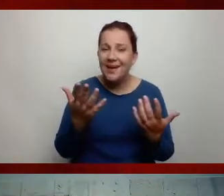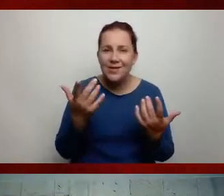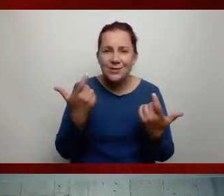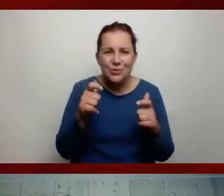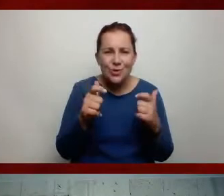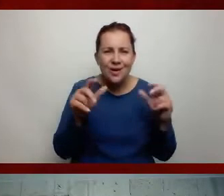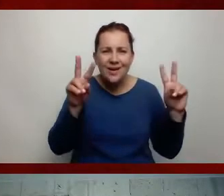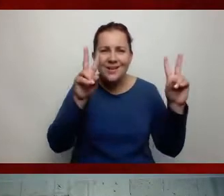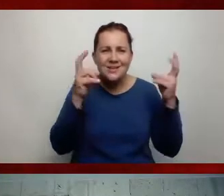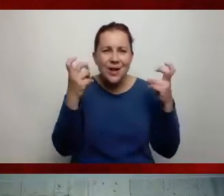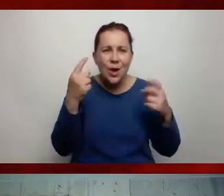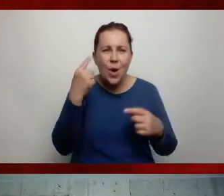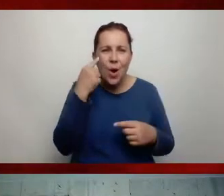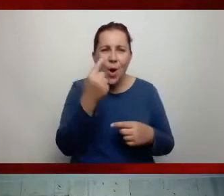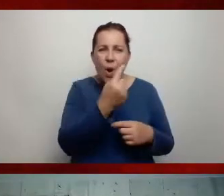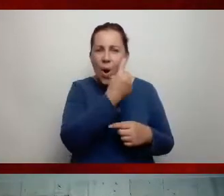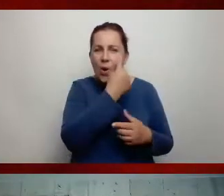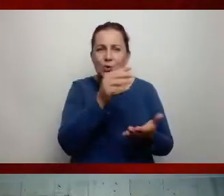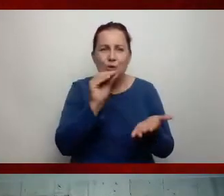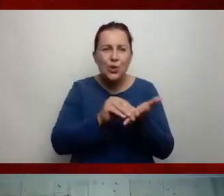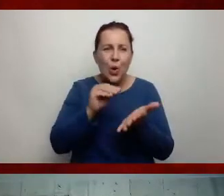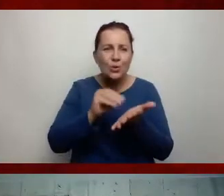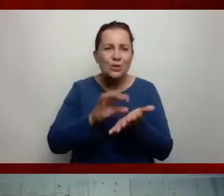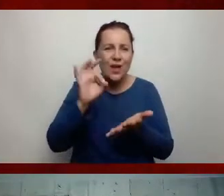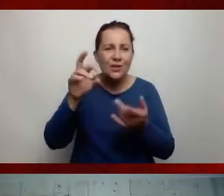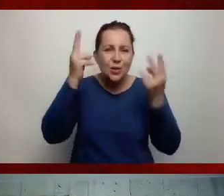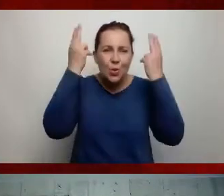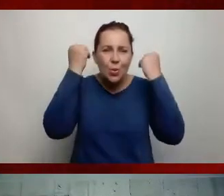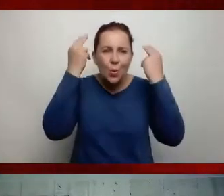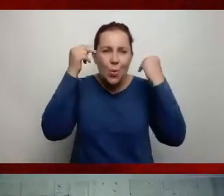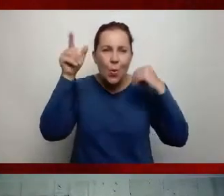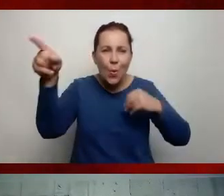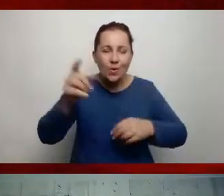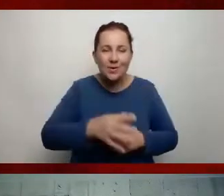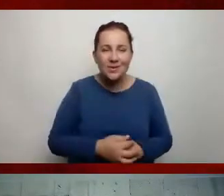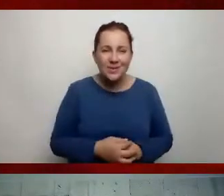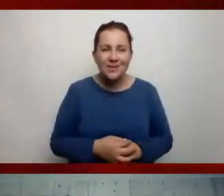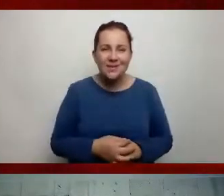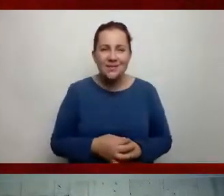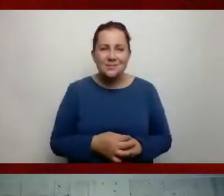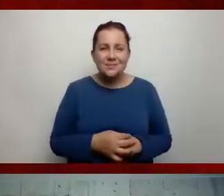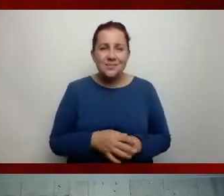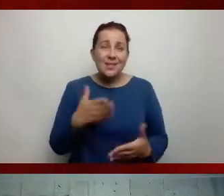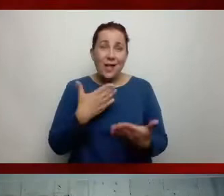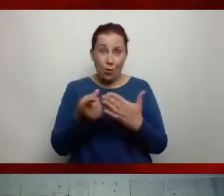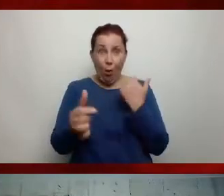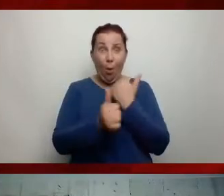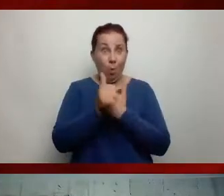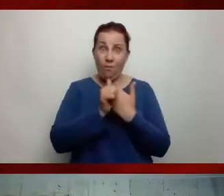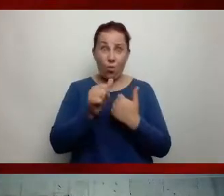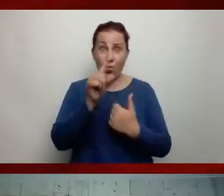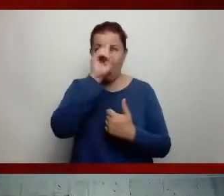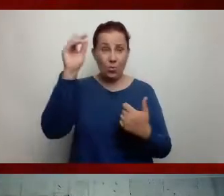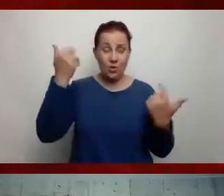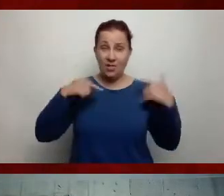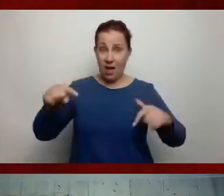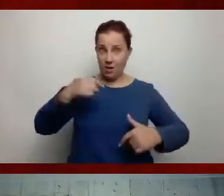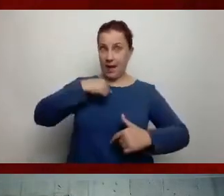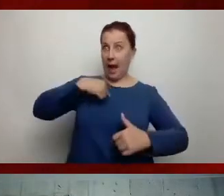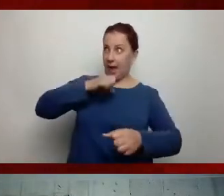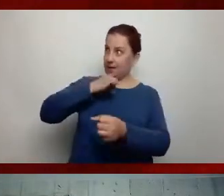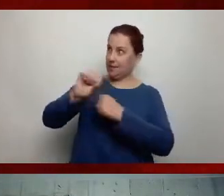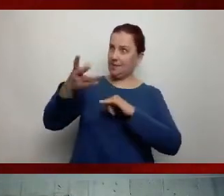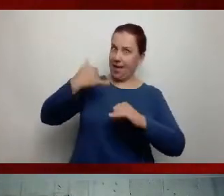królików, cytuję z Autoportretu, prawda? To nie jest powód, dla którego się ci wykonawcy identyfikują z tym utworem. Myślę, że nie.